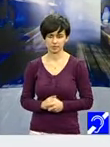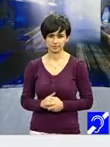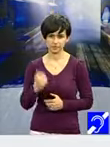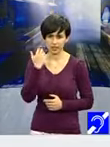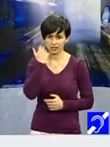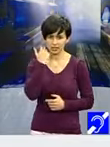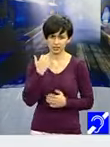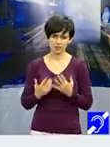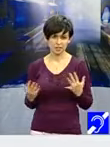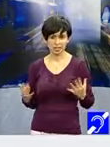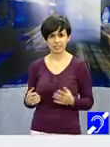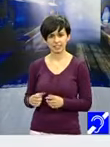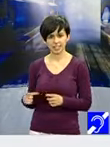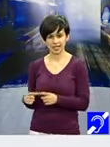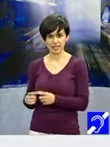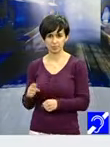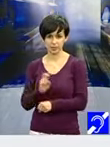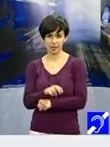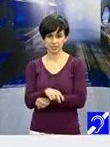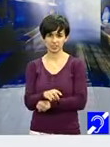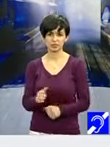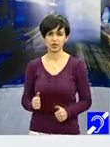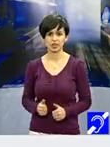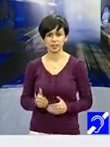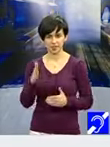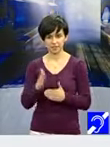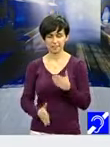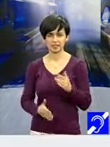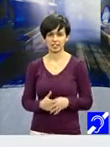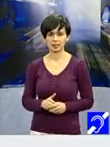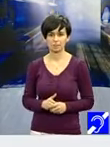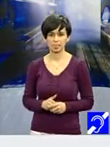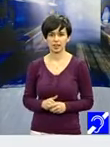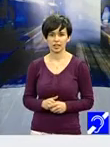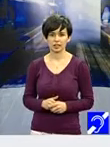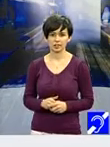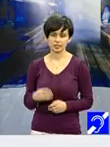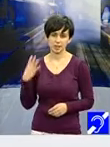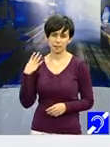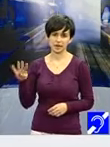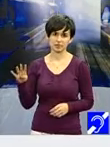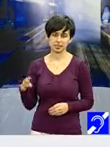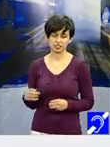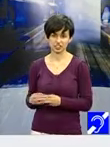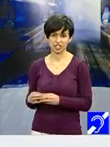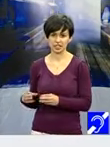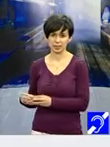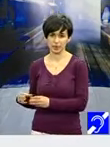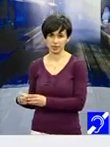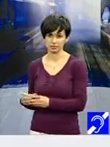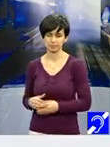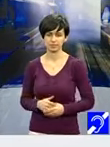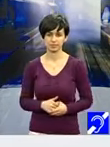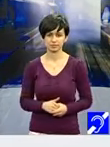echipe participă de data aceasta în finală? Au intrat în finală? Sunt 14 alianțe. Mulți.